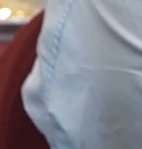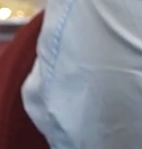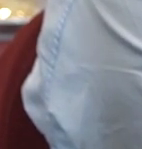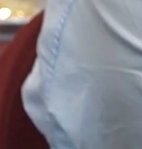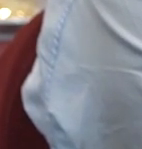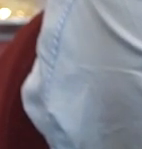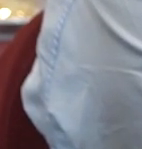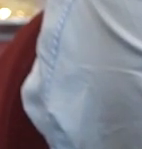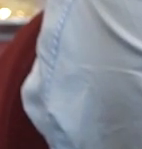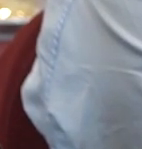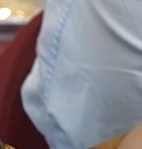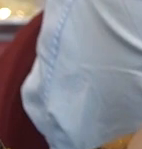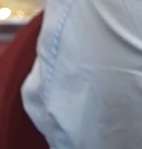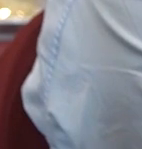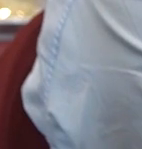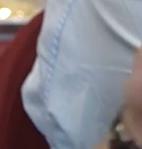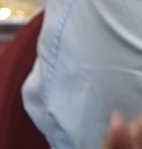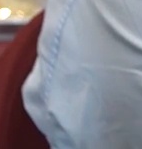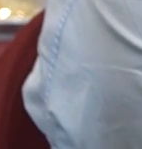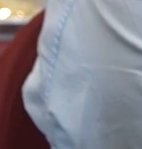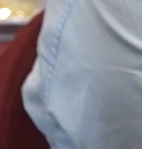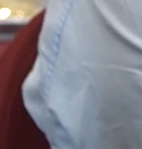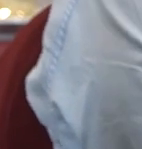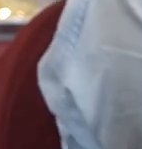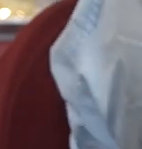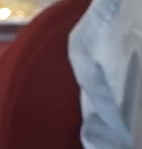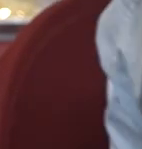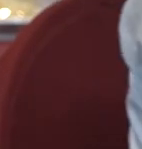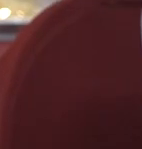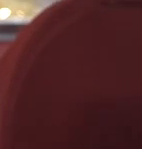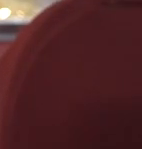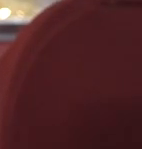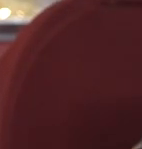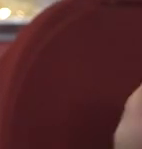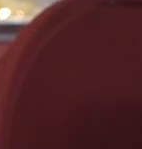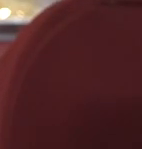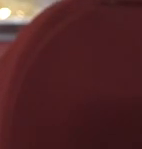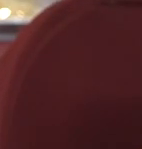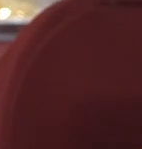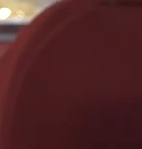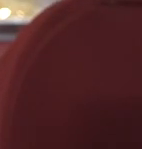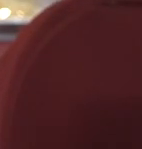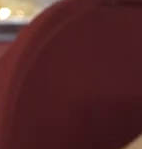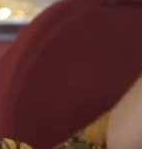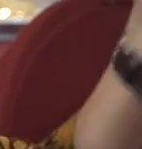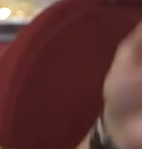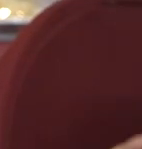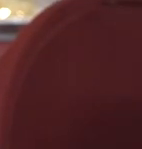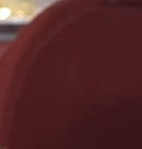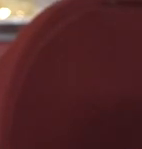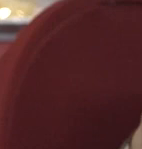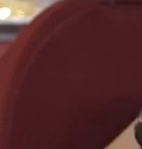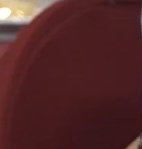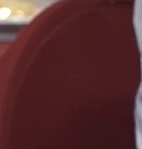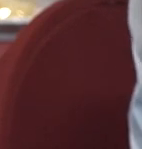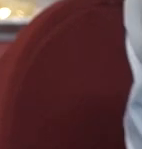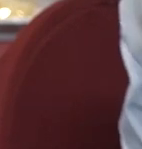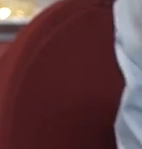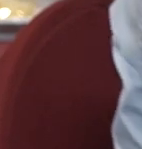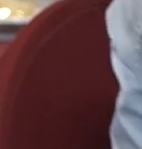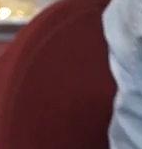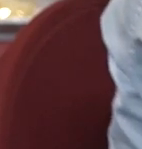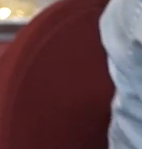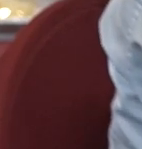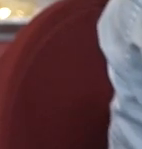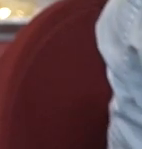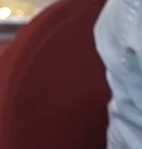hukum semisalnya dengan adanya tindak pidana yang apa namanya akibat tindak pidana kami sudah tidak bekerja atau